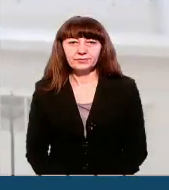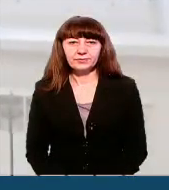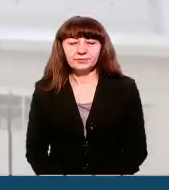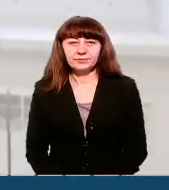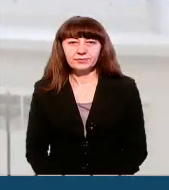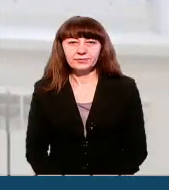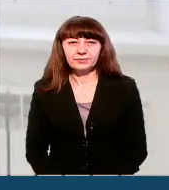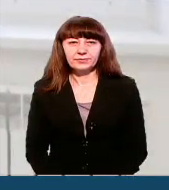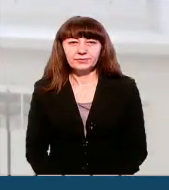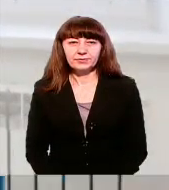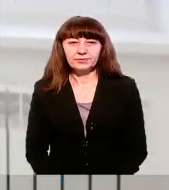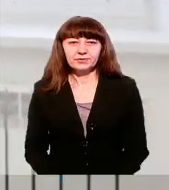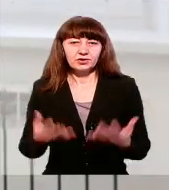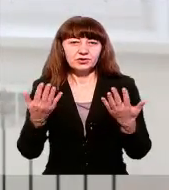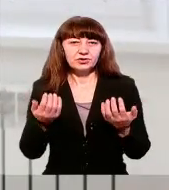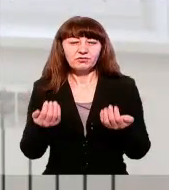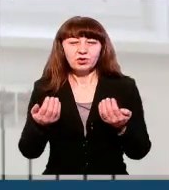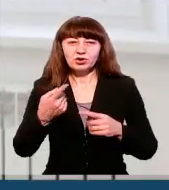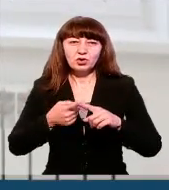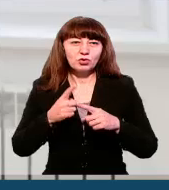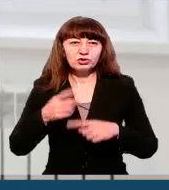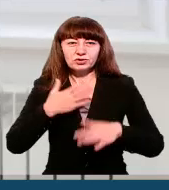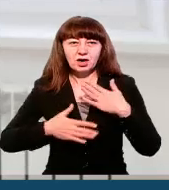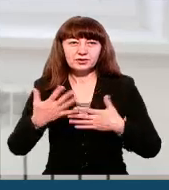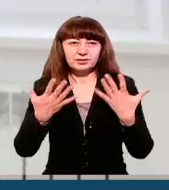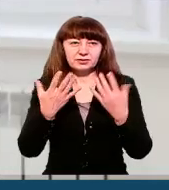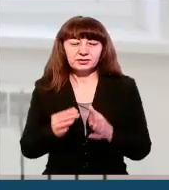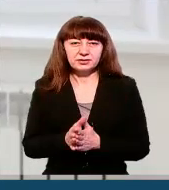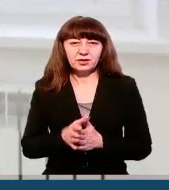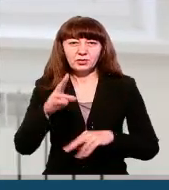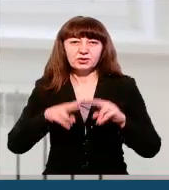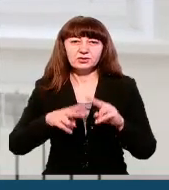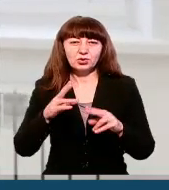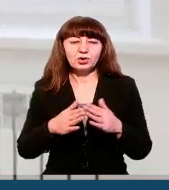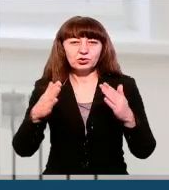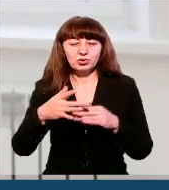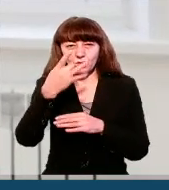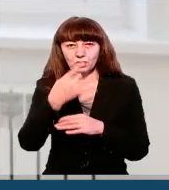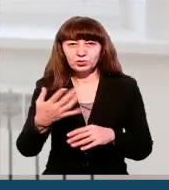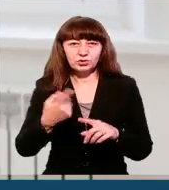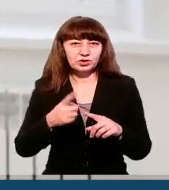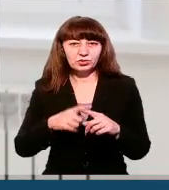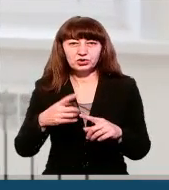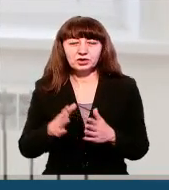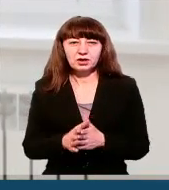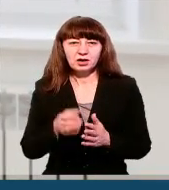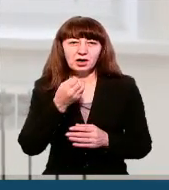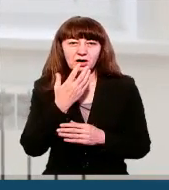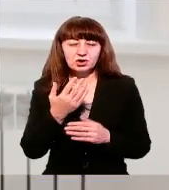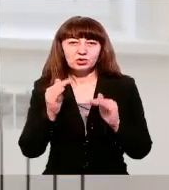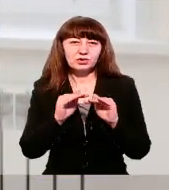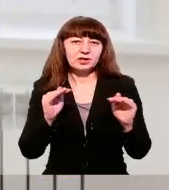Осы міне қазір міне жастарға, балаларға, болашақ балашағаға, біздің артымызда